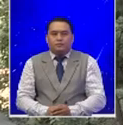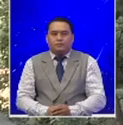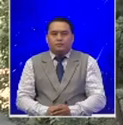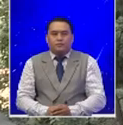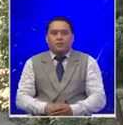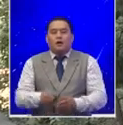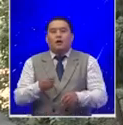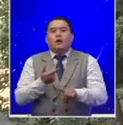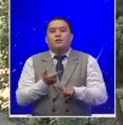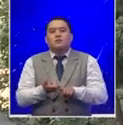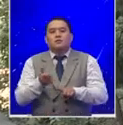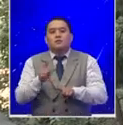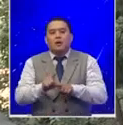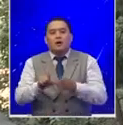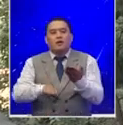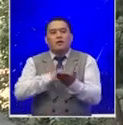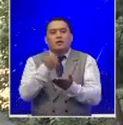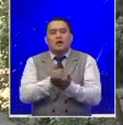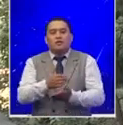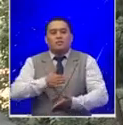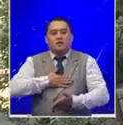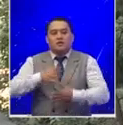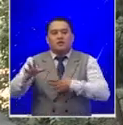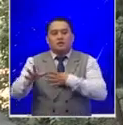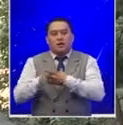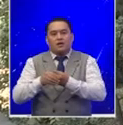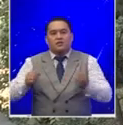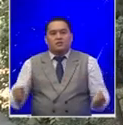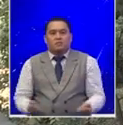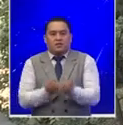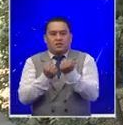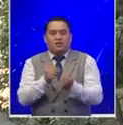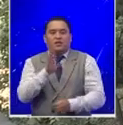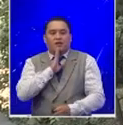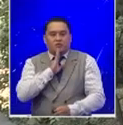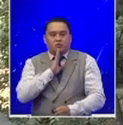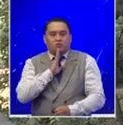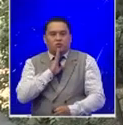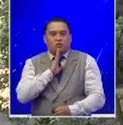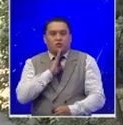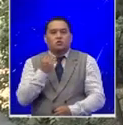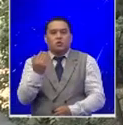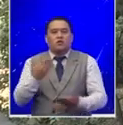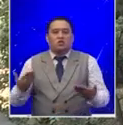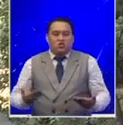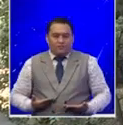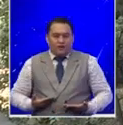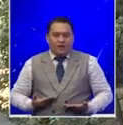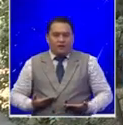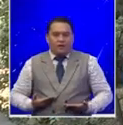Самое главное, что мы смогли спасти девочку, и что она живая, и